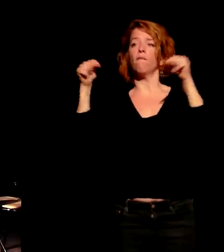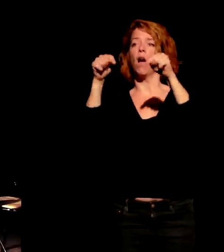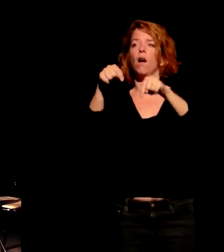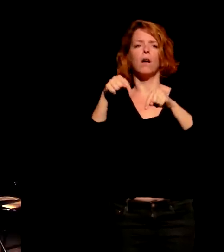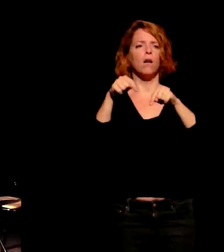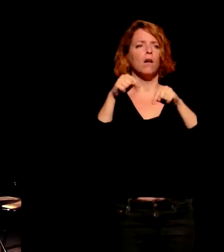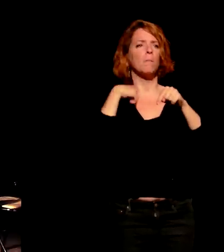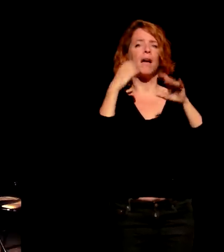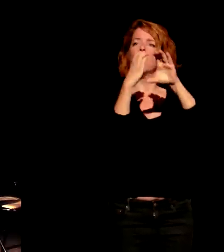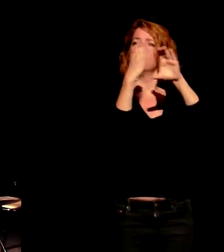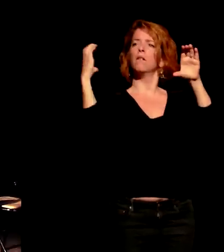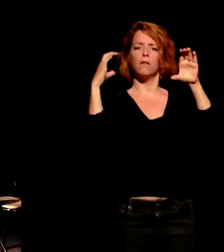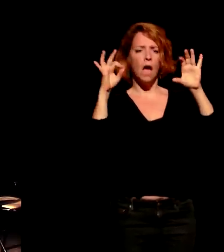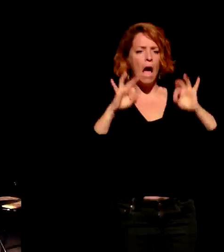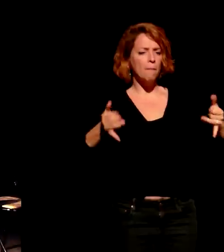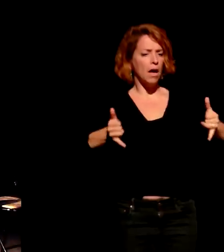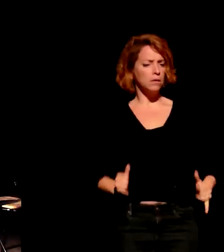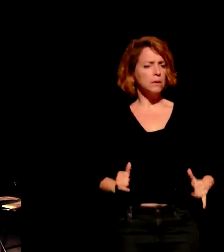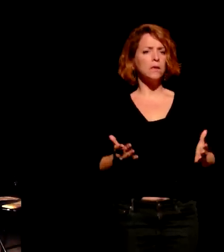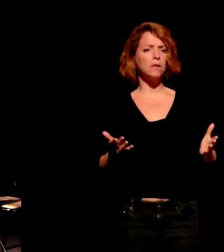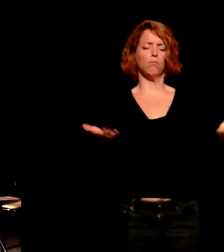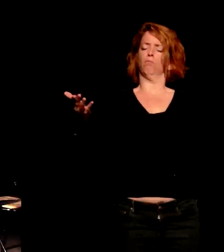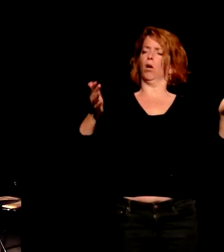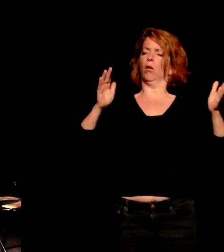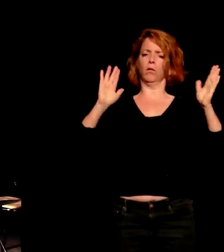Ben, je vais à la douche si je veux.